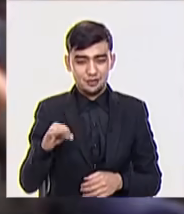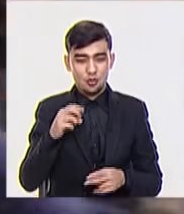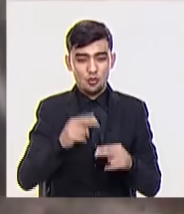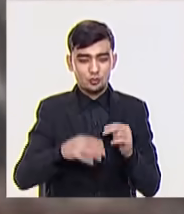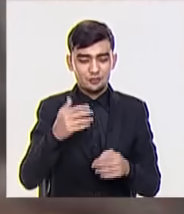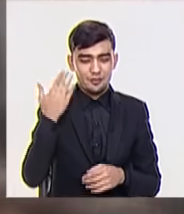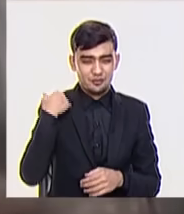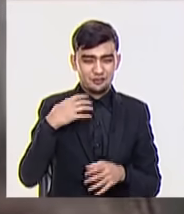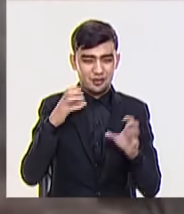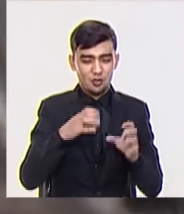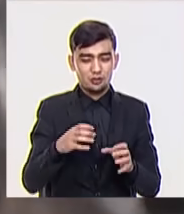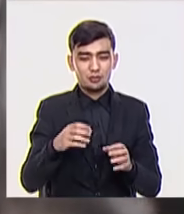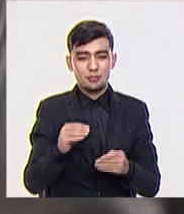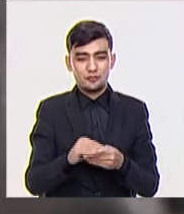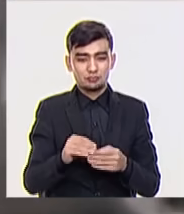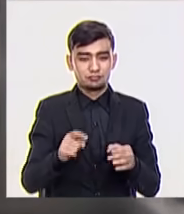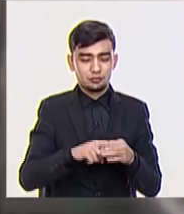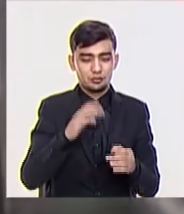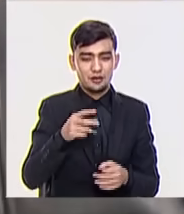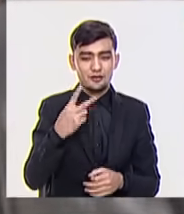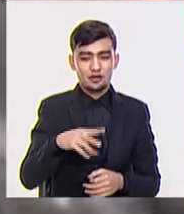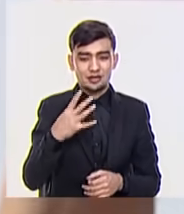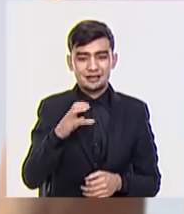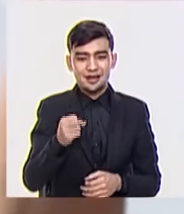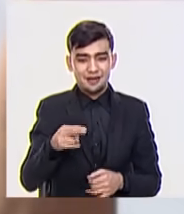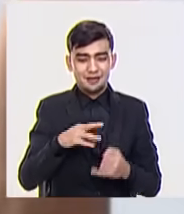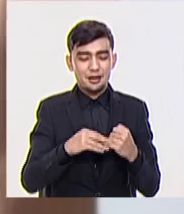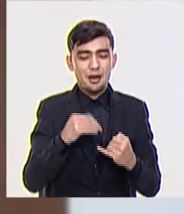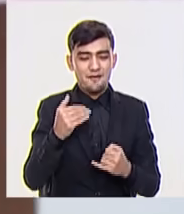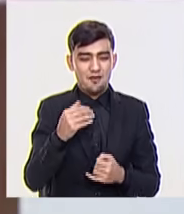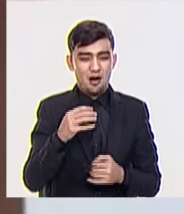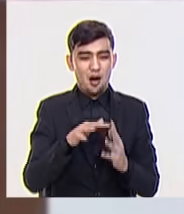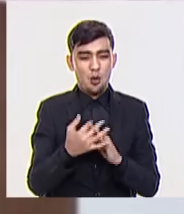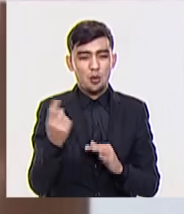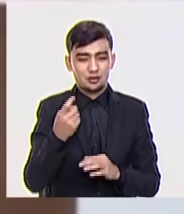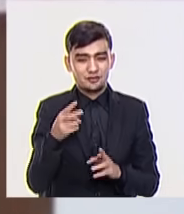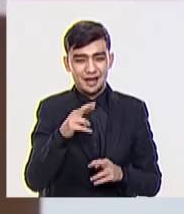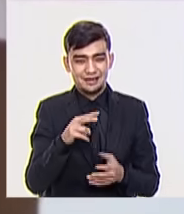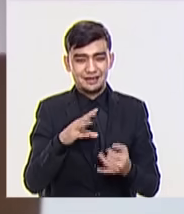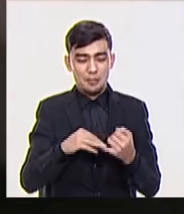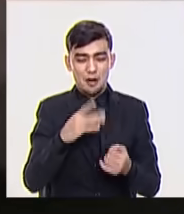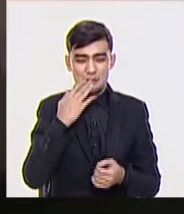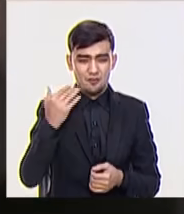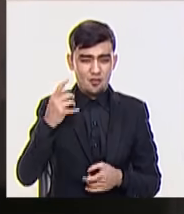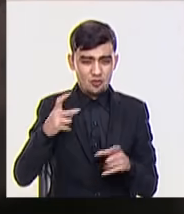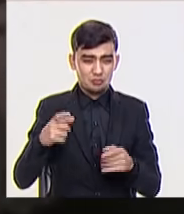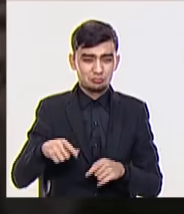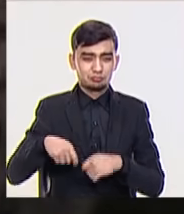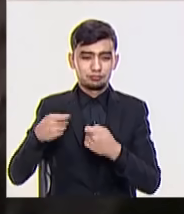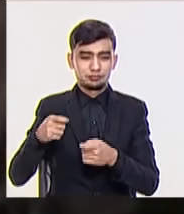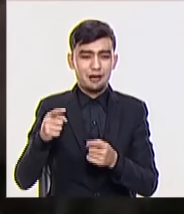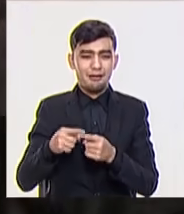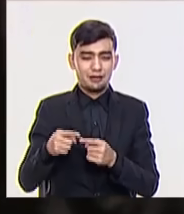енетінін айтты. Яғни жер кодексінің 24-ші бабына сәйкес ауыл шаруашылығы мақсатындағы жерлерді шетелдіктерге жалға беру